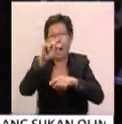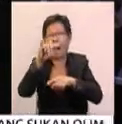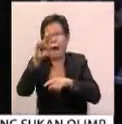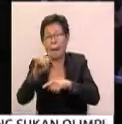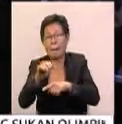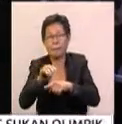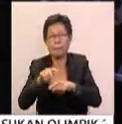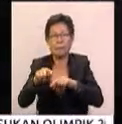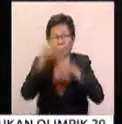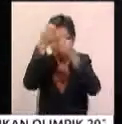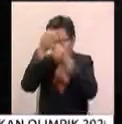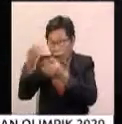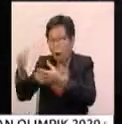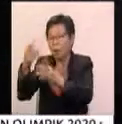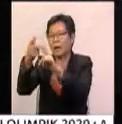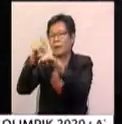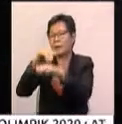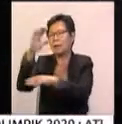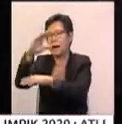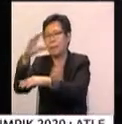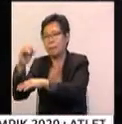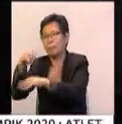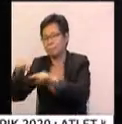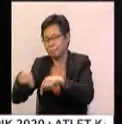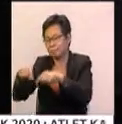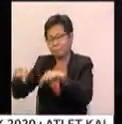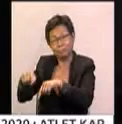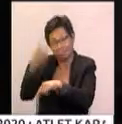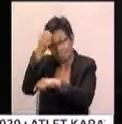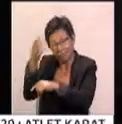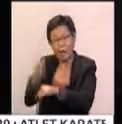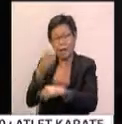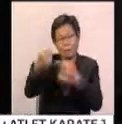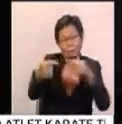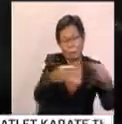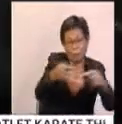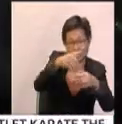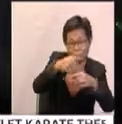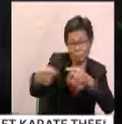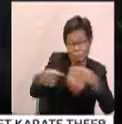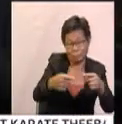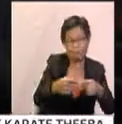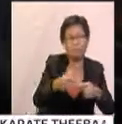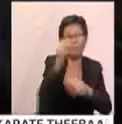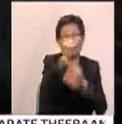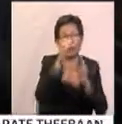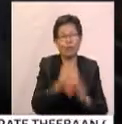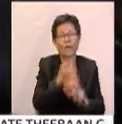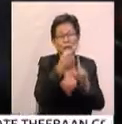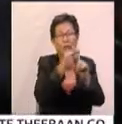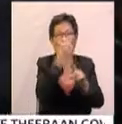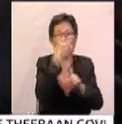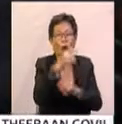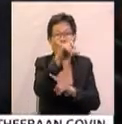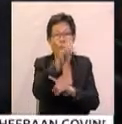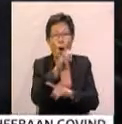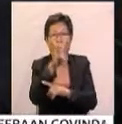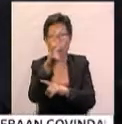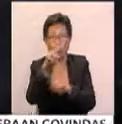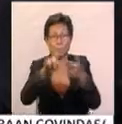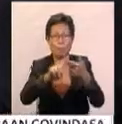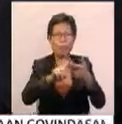bertindak menyalurkan maklumat kepada syarikat rakaman. Antara yang bakal bersaing dalam pertandingan itu ialah penyanyi dari Hong Kong, Norway